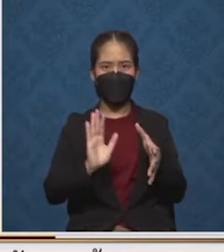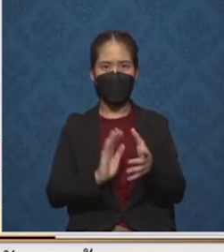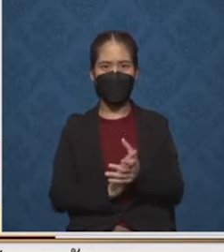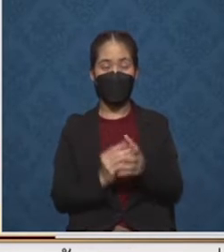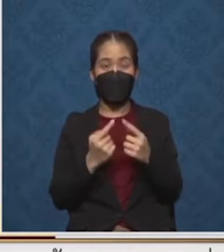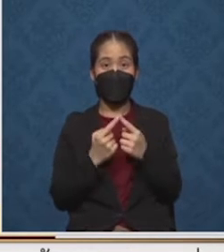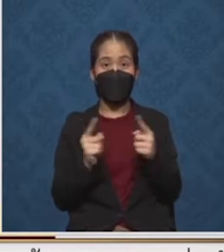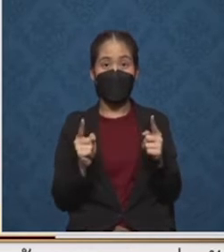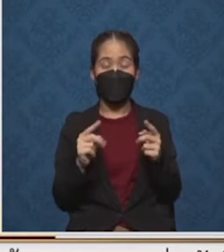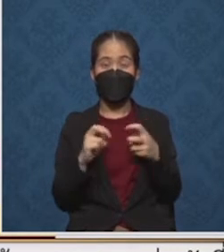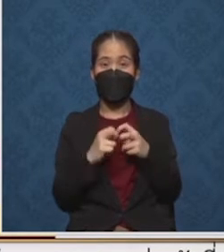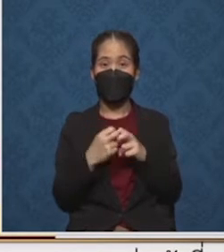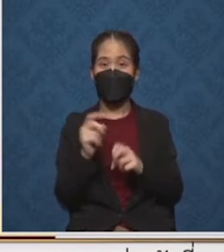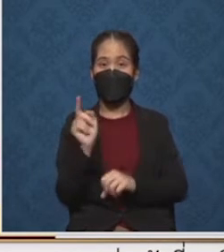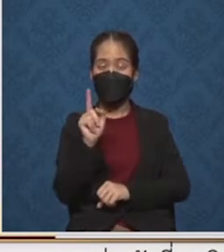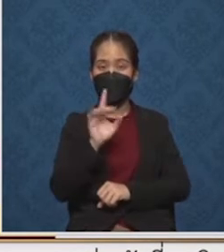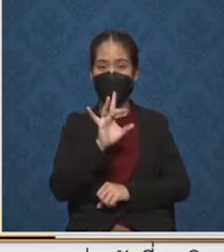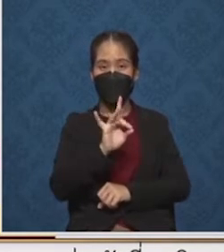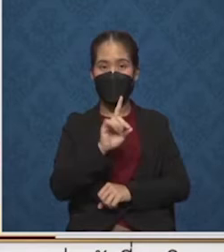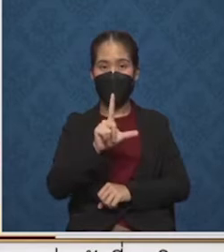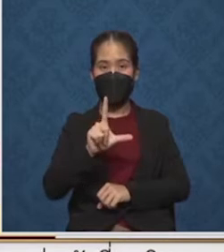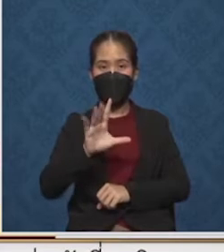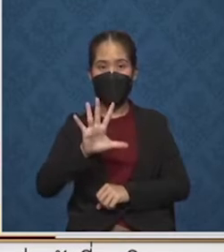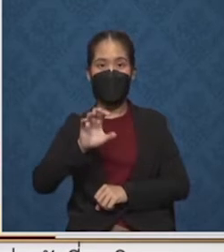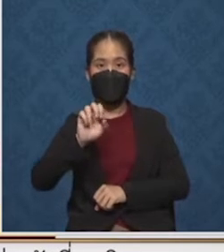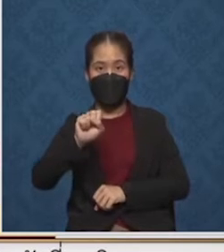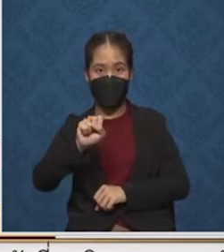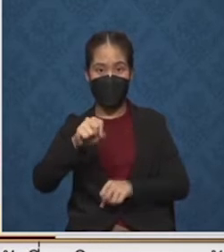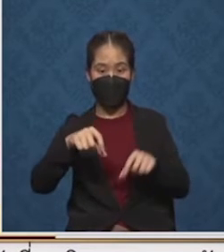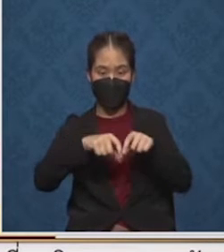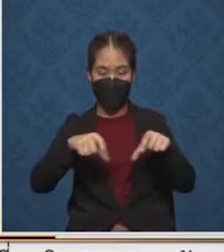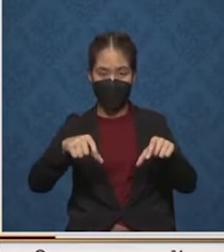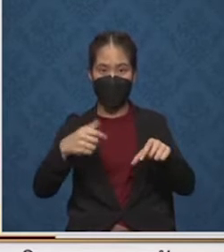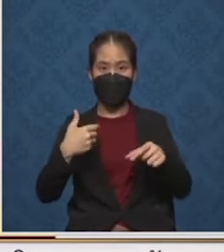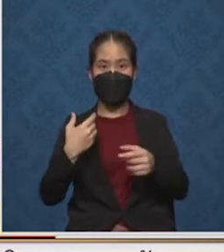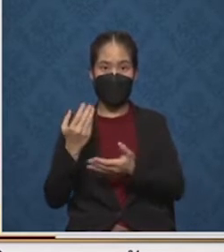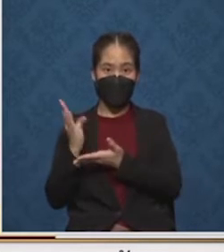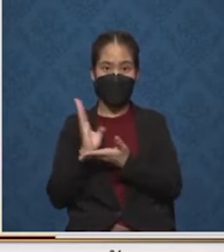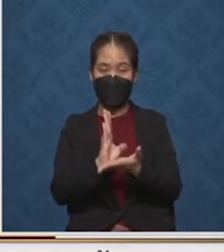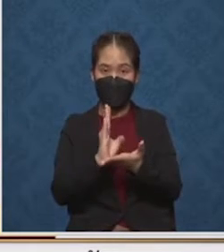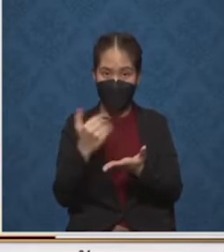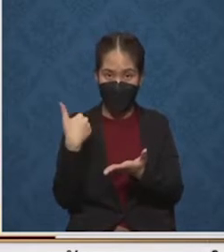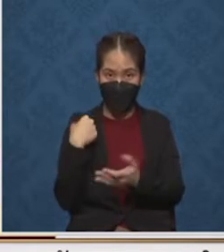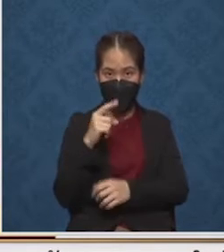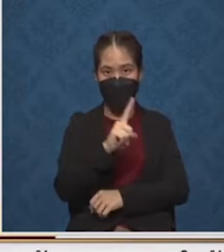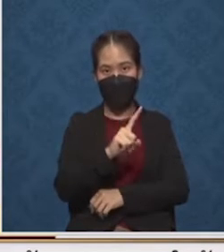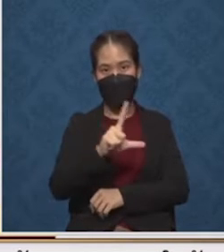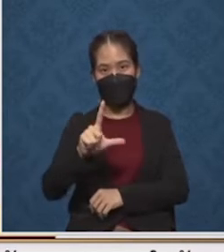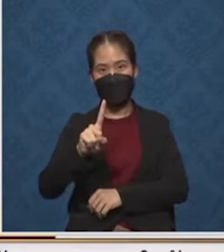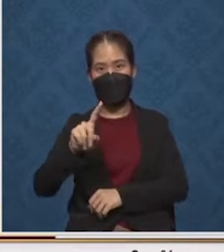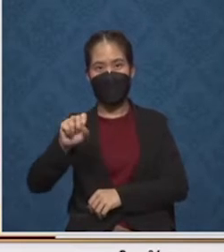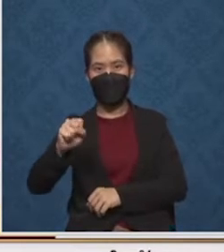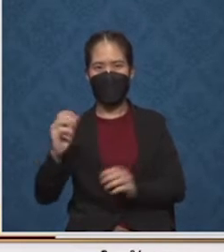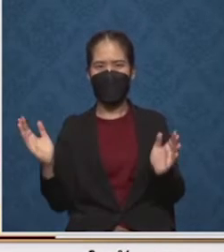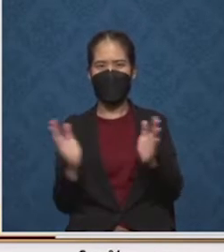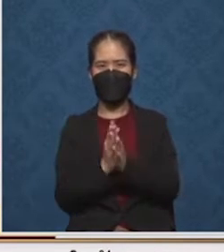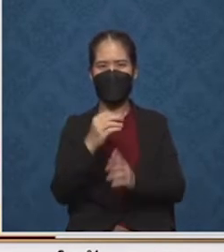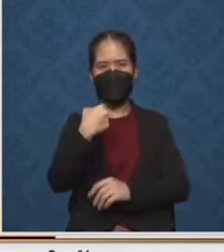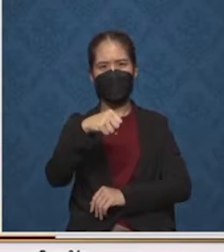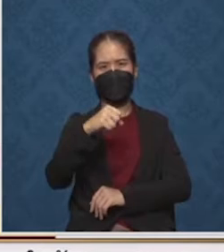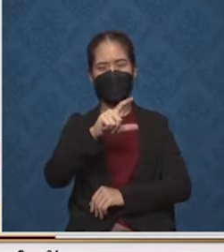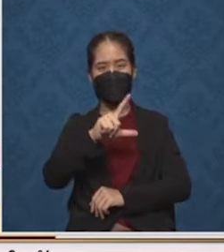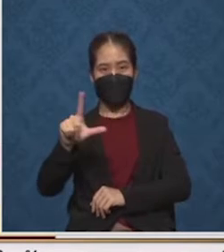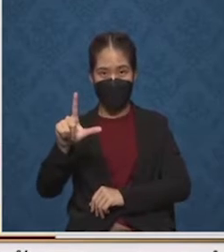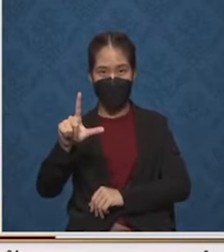มีแต่อะไรเกิดขึ้นทำอาหารกับ 8500000ชุดเรียบวัวกับบริจาคอีก 1ล้าน 1แสนชุดตีว่าสิบล้านสิบล้าน